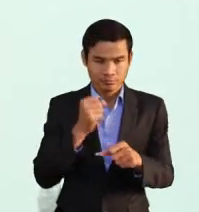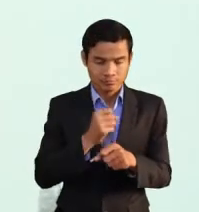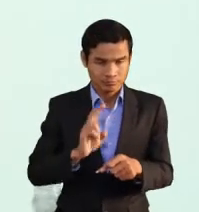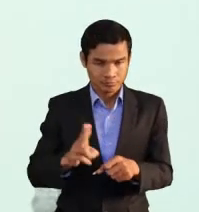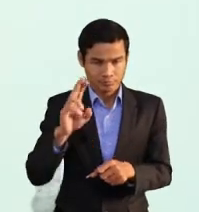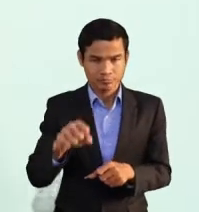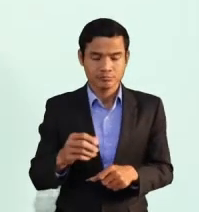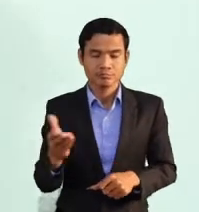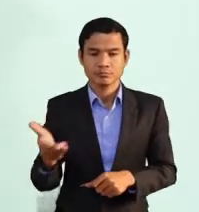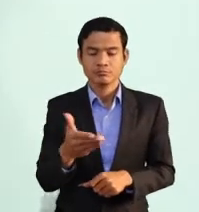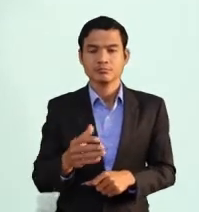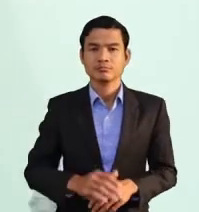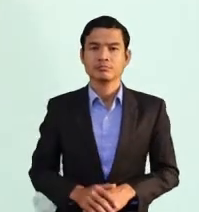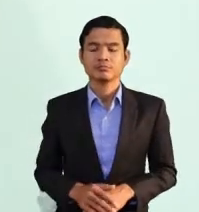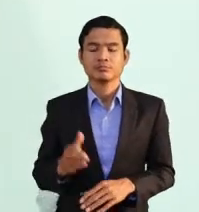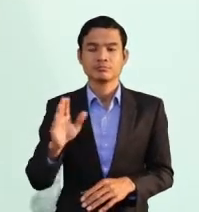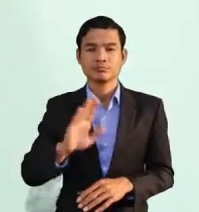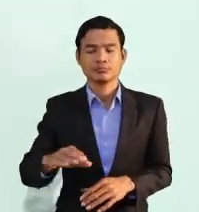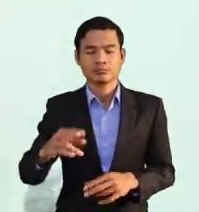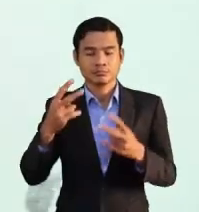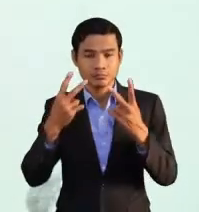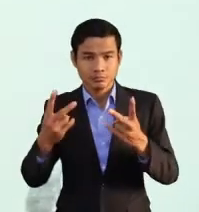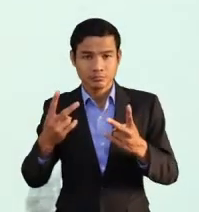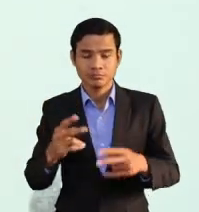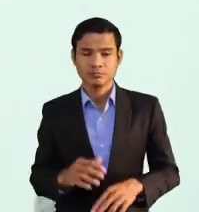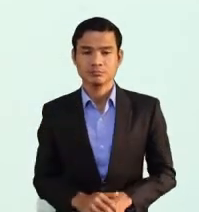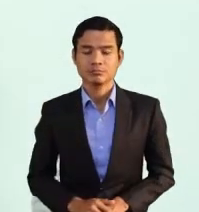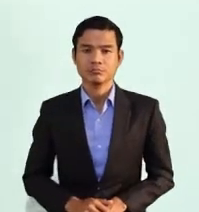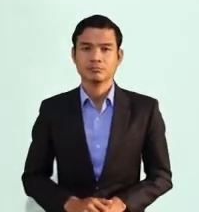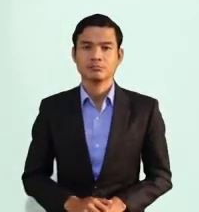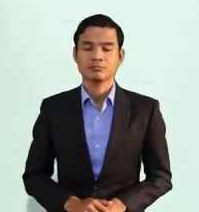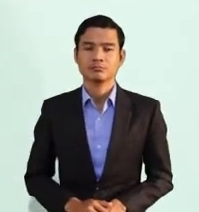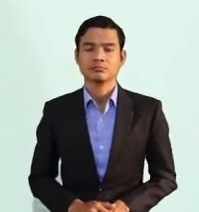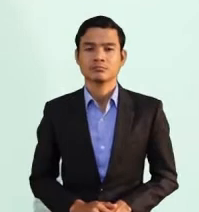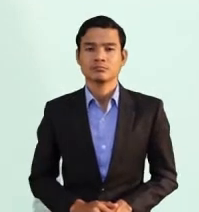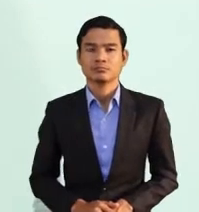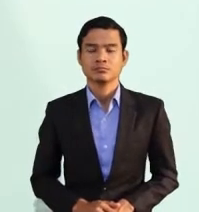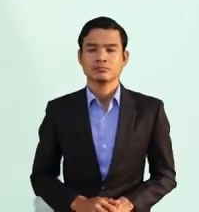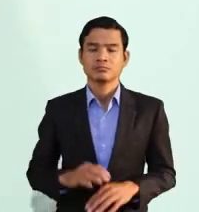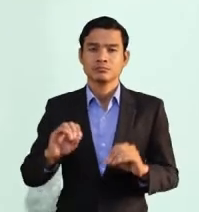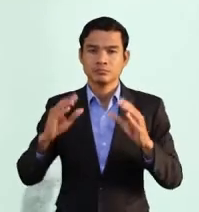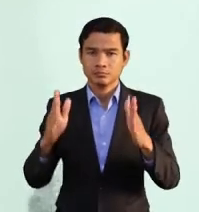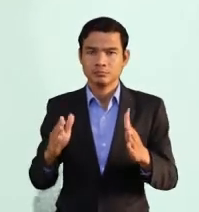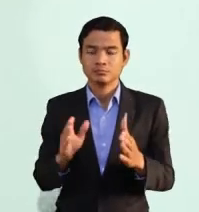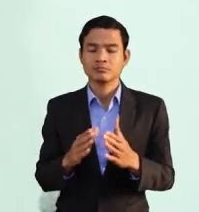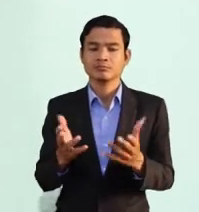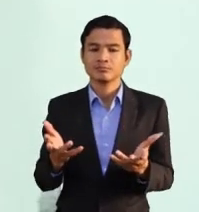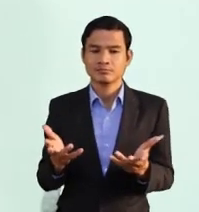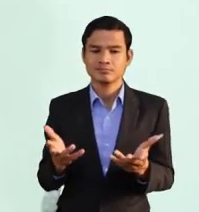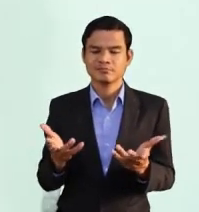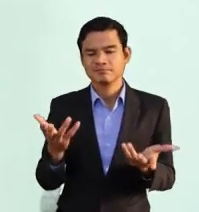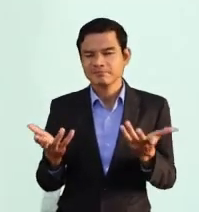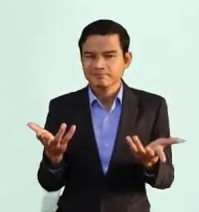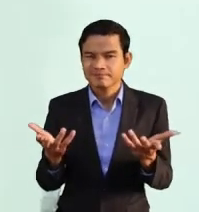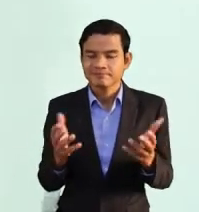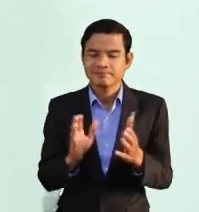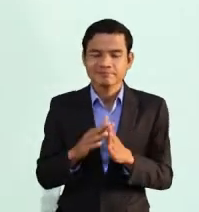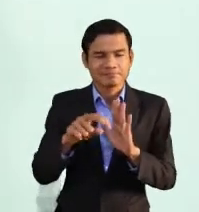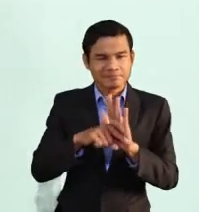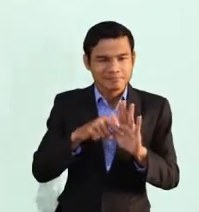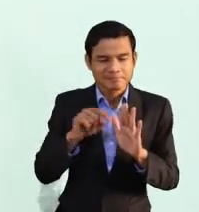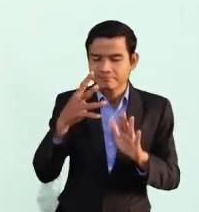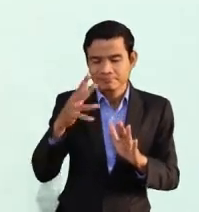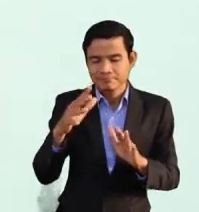á chà chẳng con mơ chà chẳng nè khu phu của nó khi lưu thác con cho lòng thác thư lịch đỏ ấy